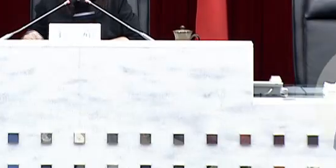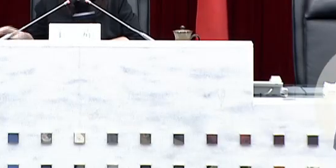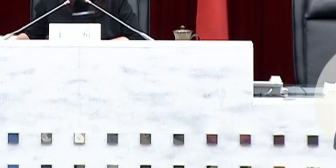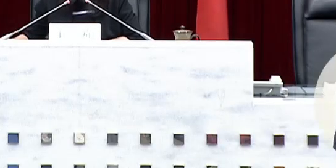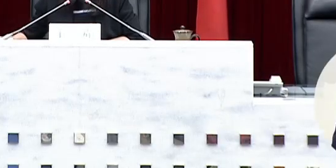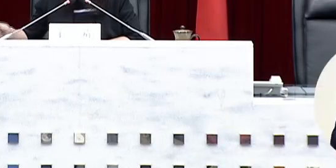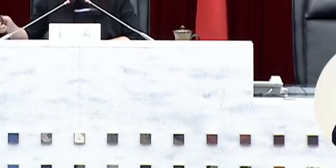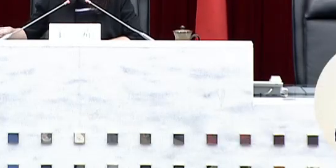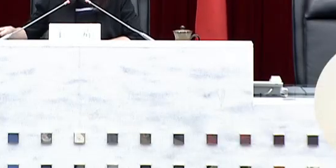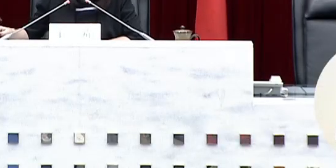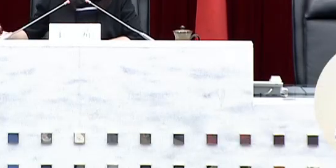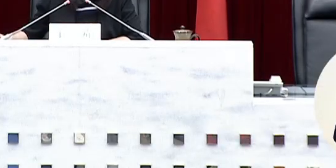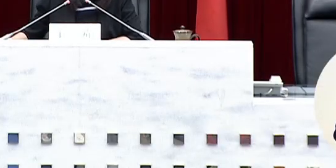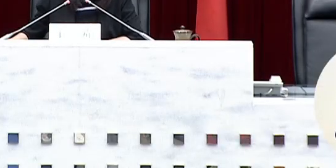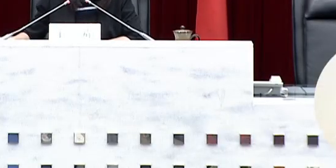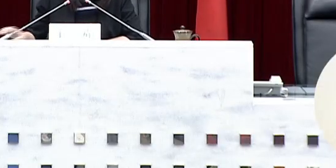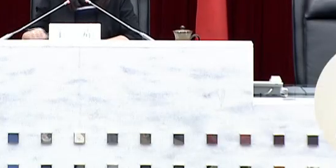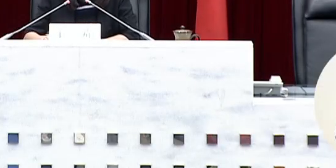开会开始，